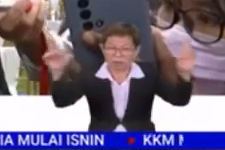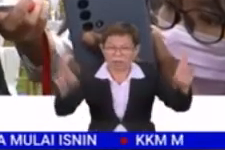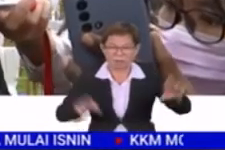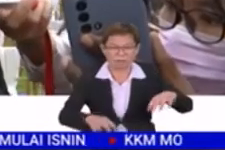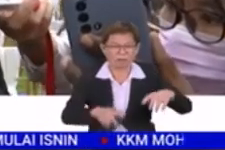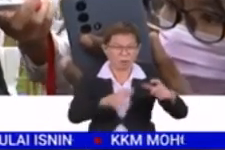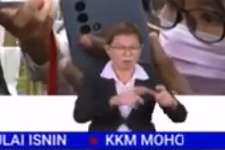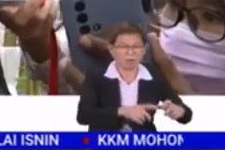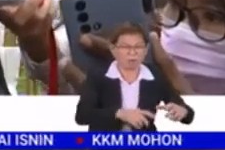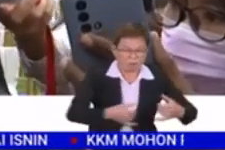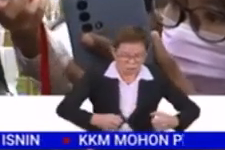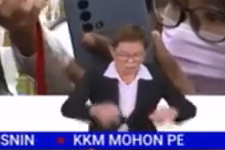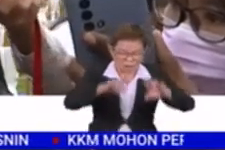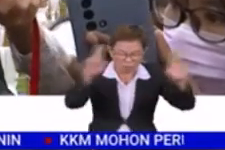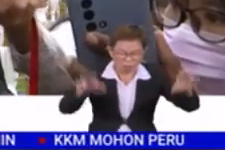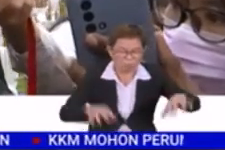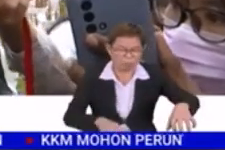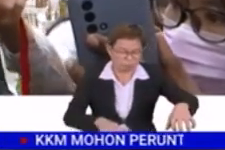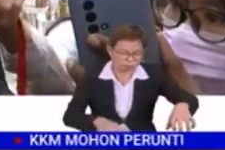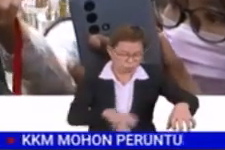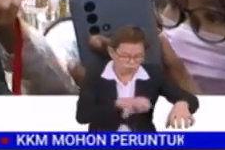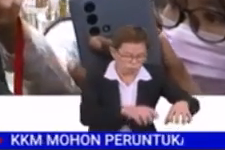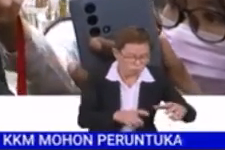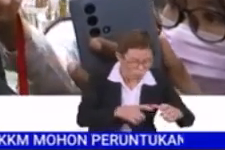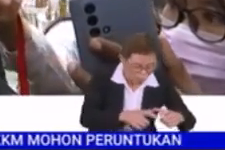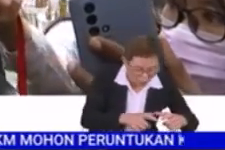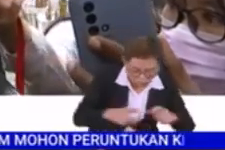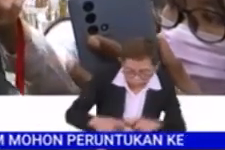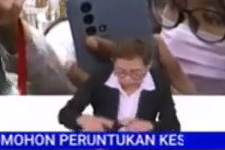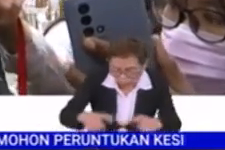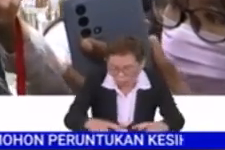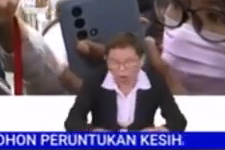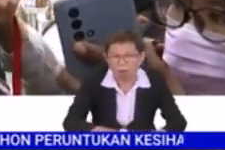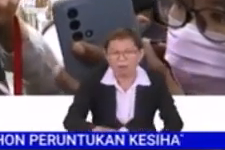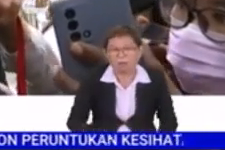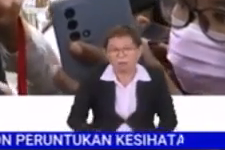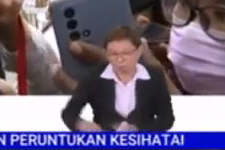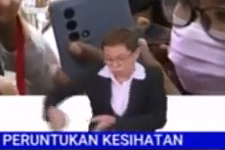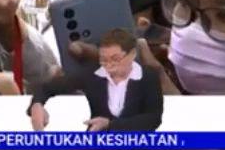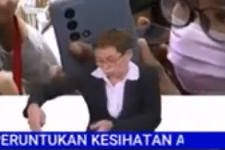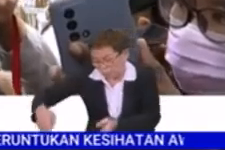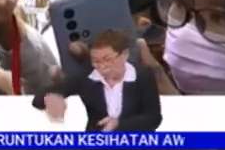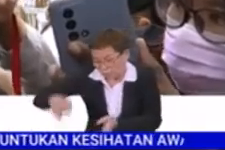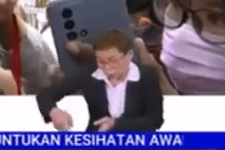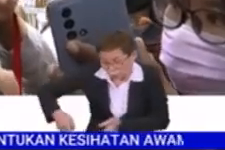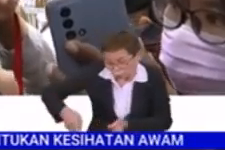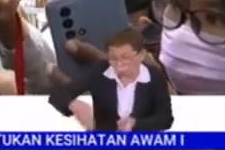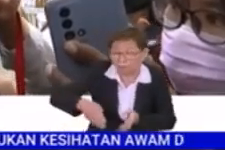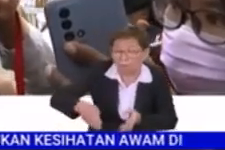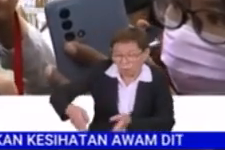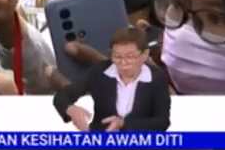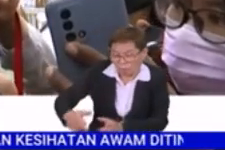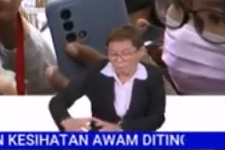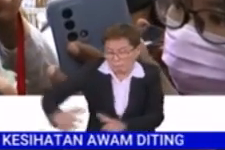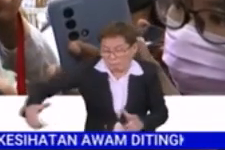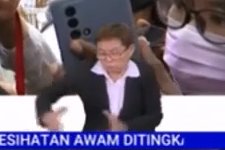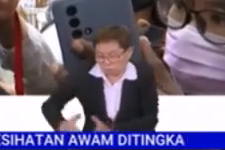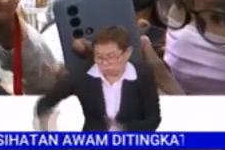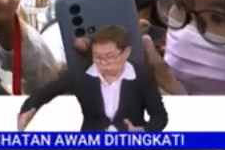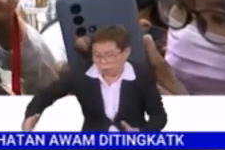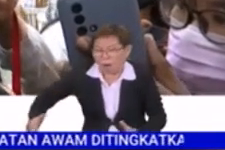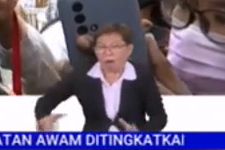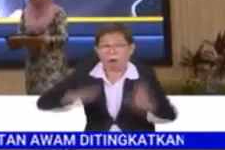lubang-lubang apa azrin waktu di YouTube kami dibesarkan supaya aliran itu ketika banjir kilat udah akan cepat